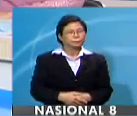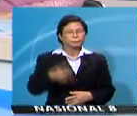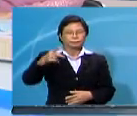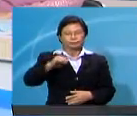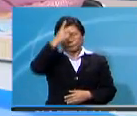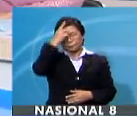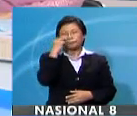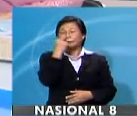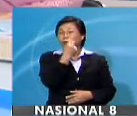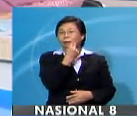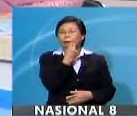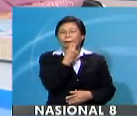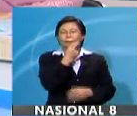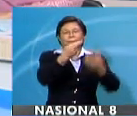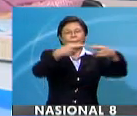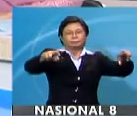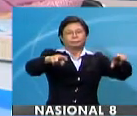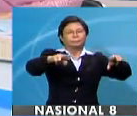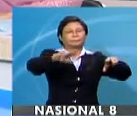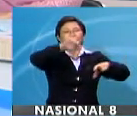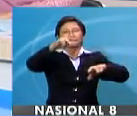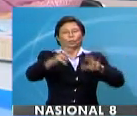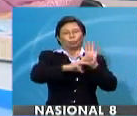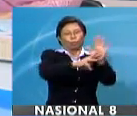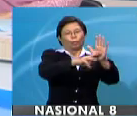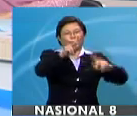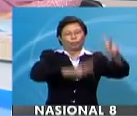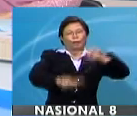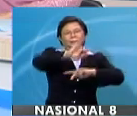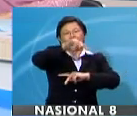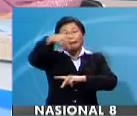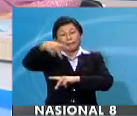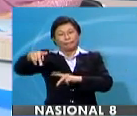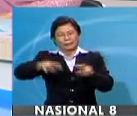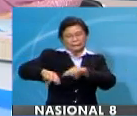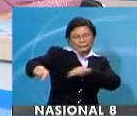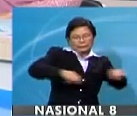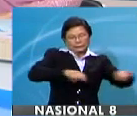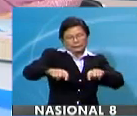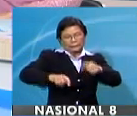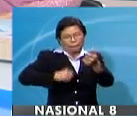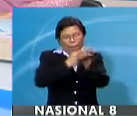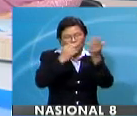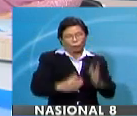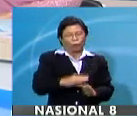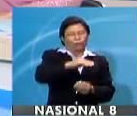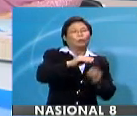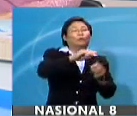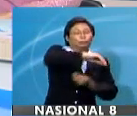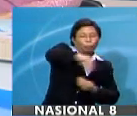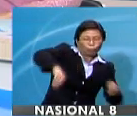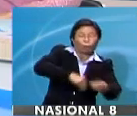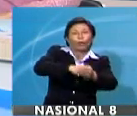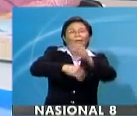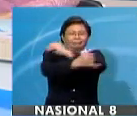Perdana Menteri Datuk Seri Najib Tun Razak melancarkan jawatankuasa perwakilan penduduk jpp yang bertindak sebagai jentera perubahan transformasi sosial